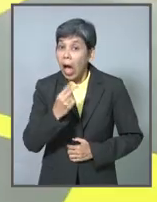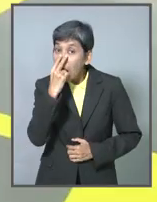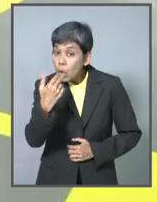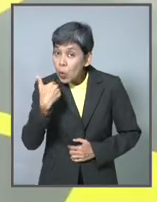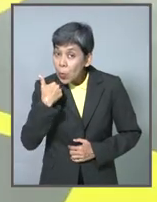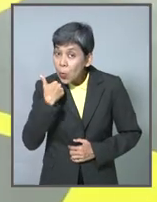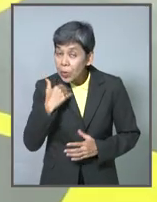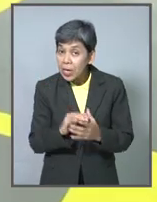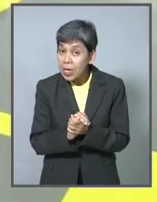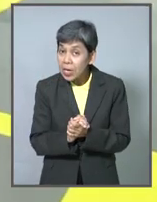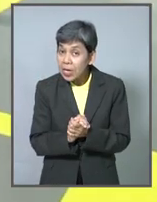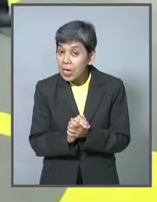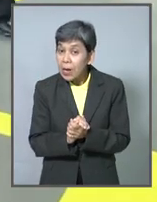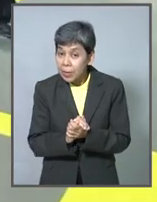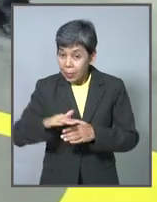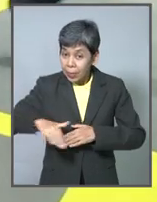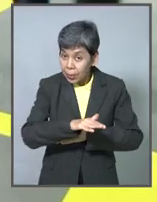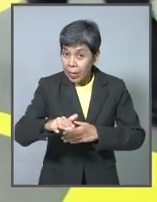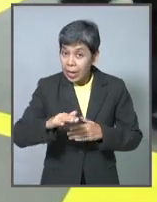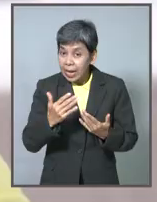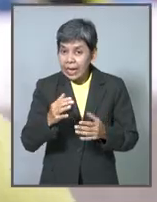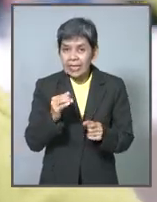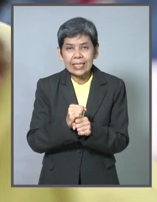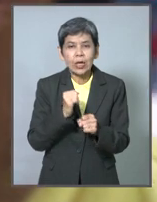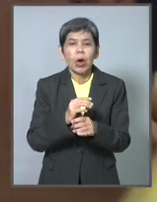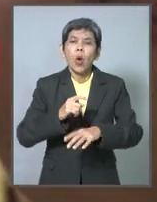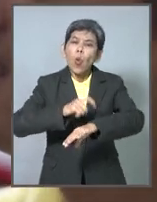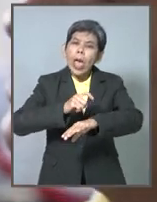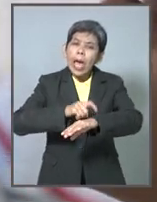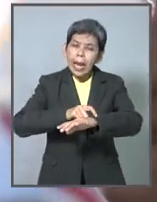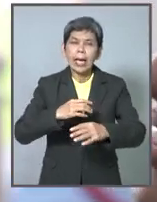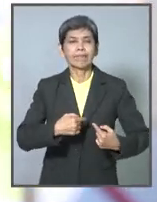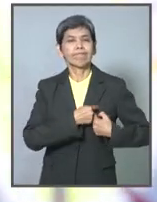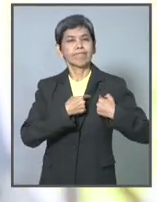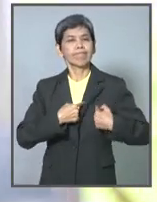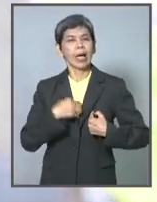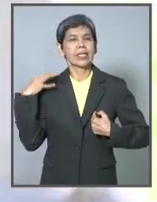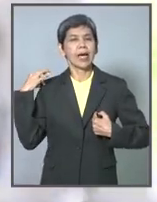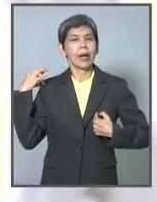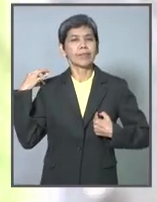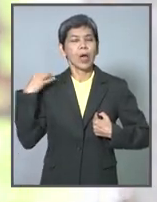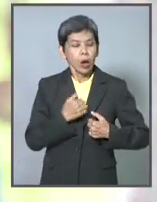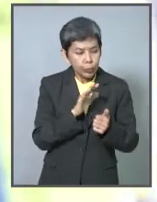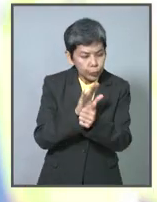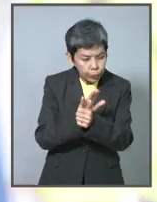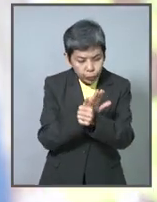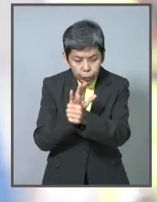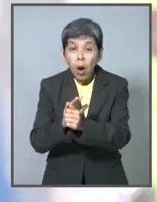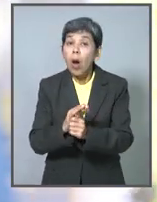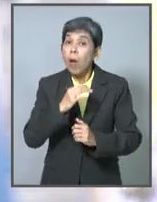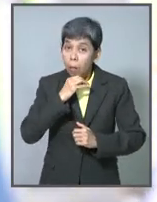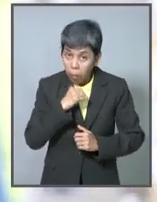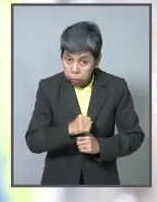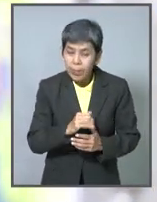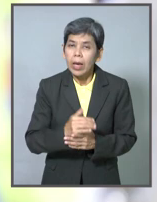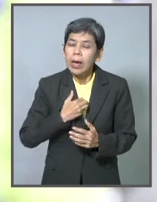มีธนาคารเวลาด้วย ใช่ค่ะธนาคารเวลานี่ก็เป็นเรื่องของจิตอาสาที่อาสาสมัครไปดูแลผู้สูงอายุค่ะแล้ว